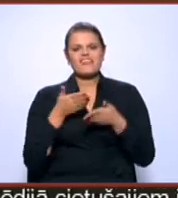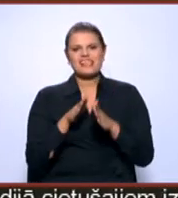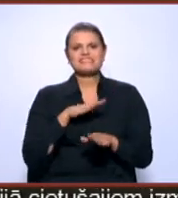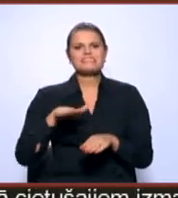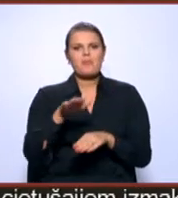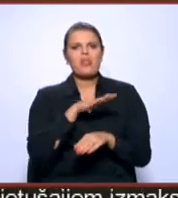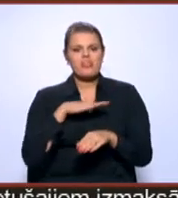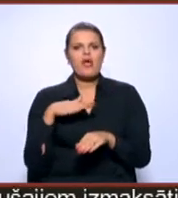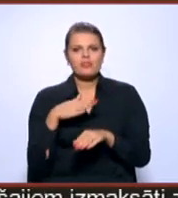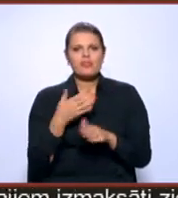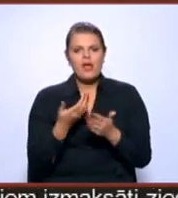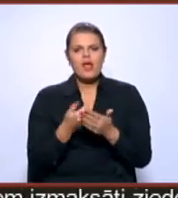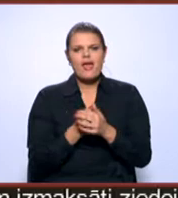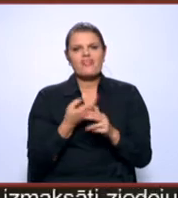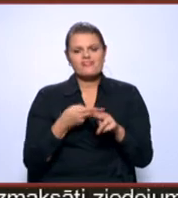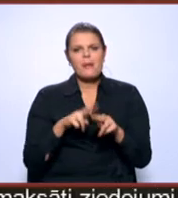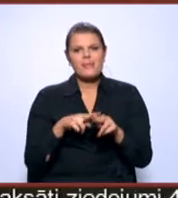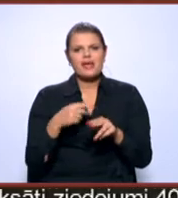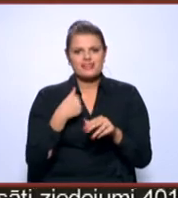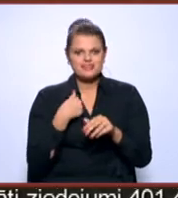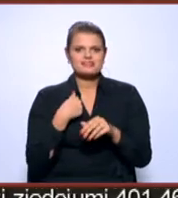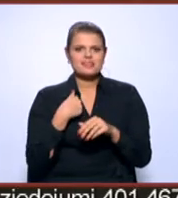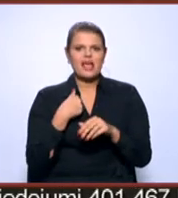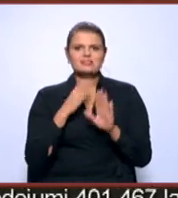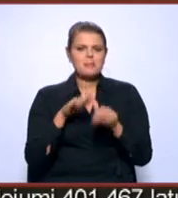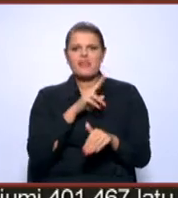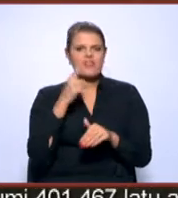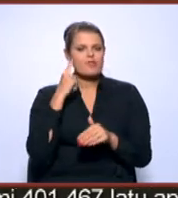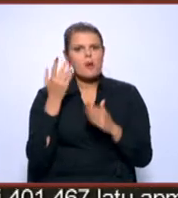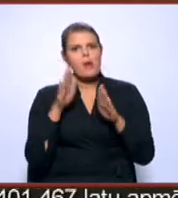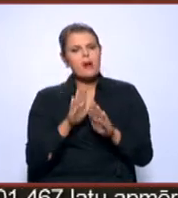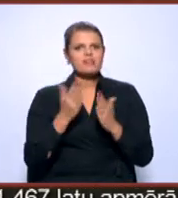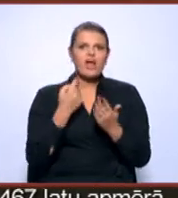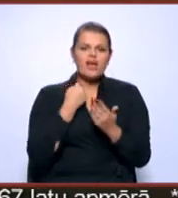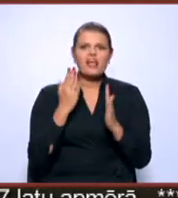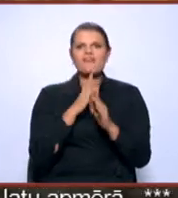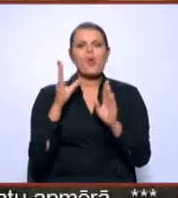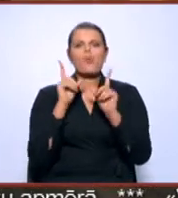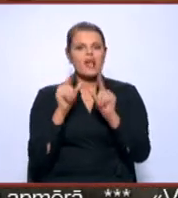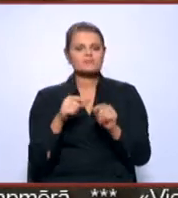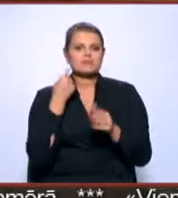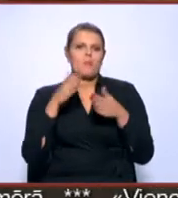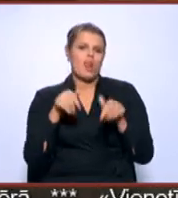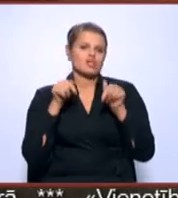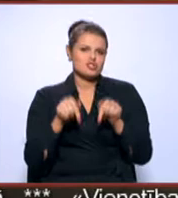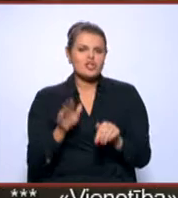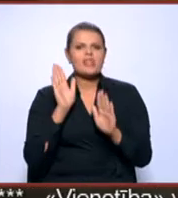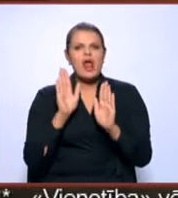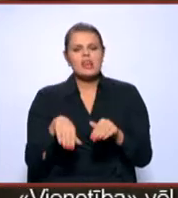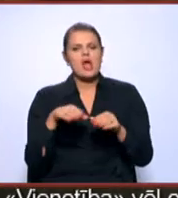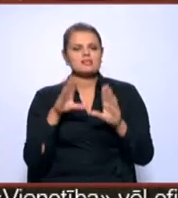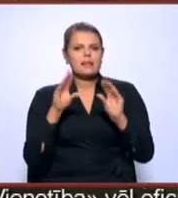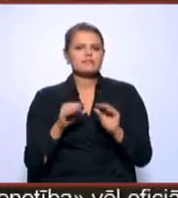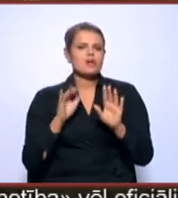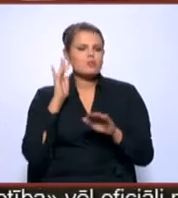dzimteni, jā. Tādēļ, man kaut kā es pat nedomāju palikt vai Rīgā vai aizbraukt kaut kur. Lai novērstu tuvākajā